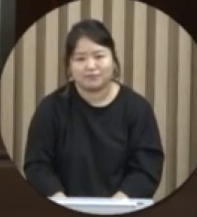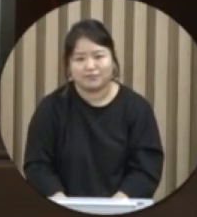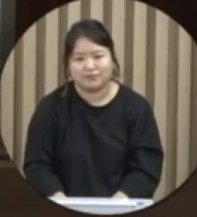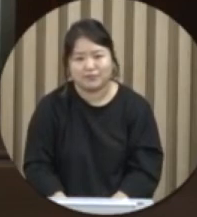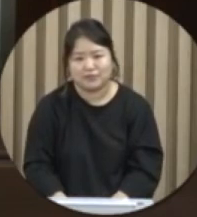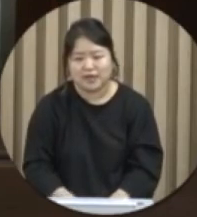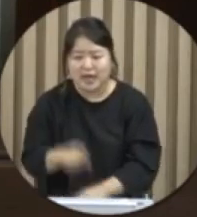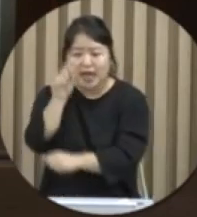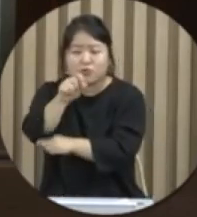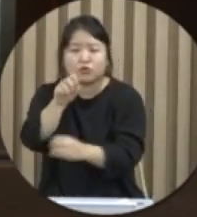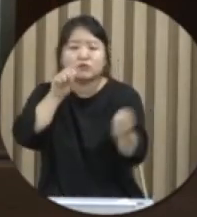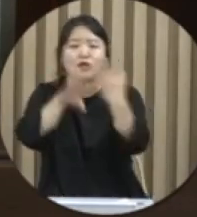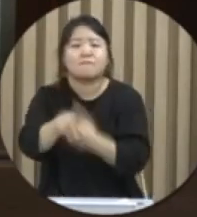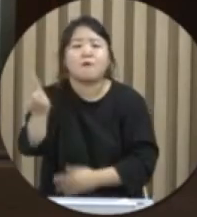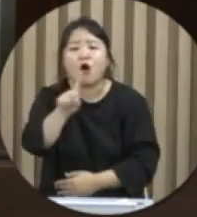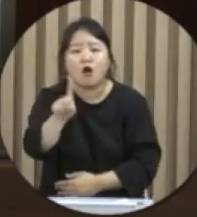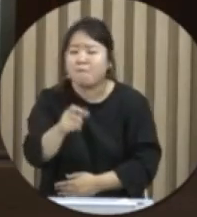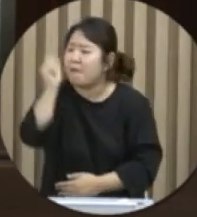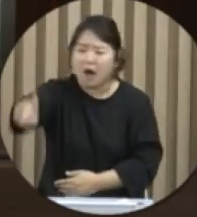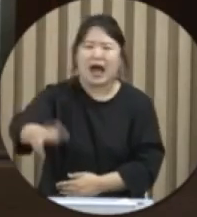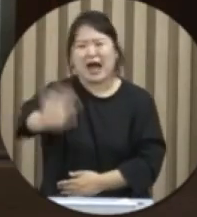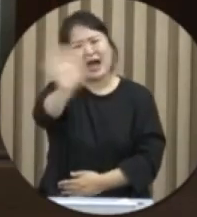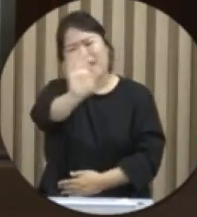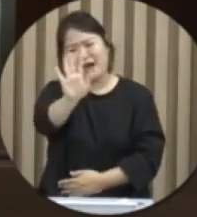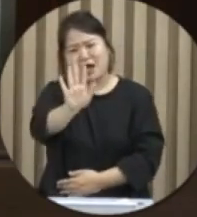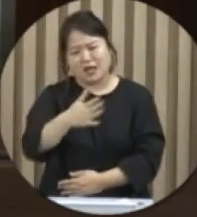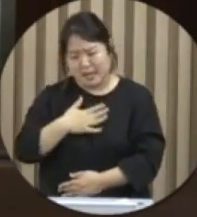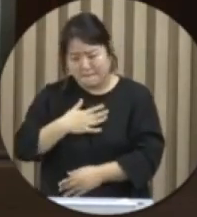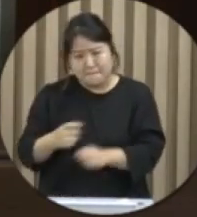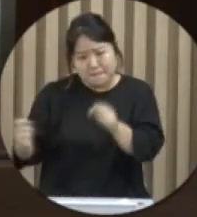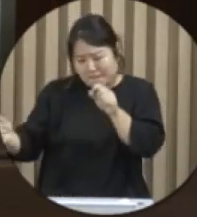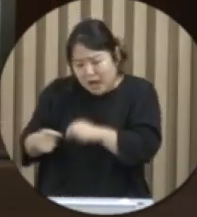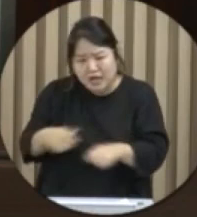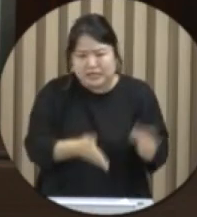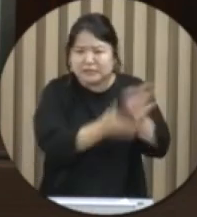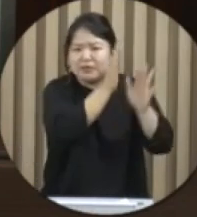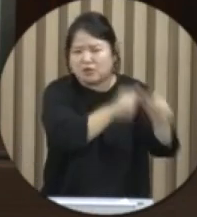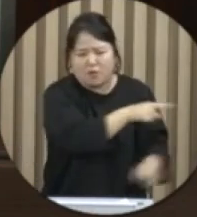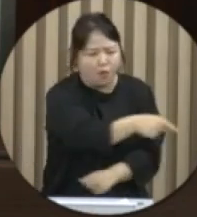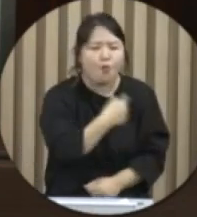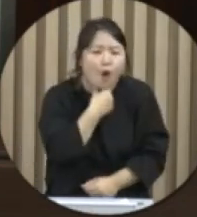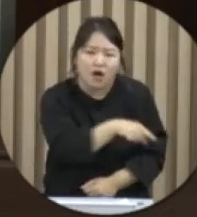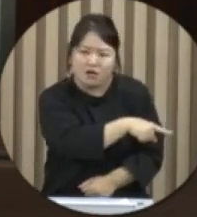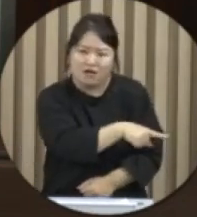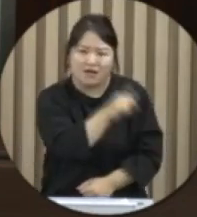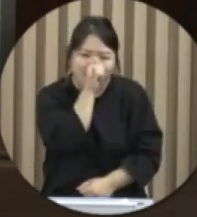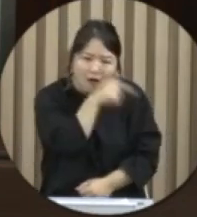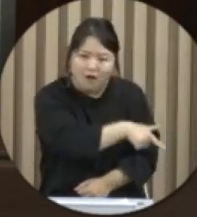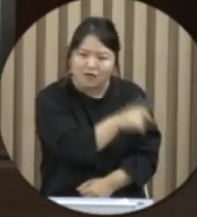행정의 해답은 먼 곳에 있는 것이 아니라 바로 우리 시민들에게 있음을 명심해 주시기